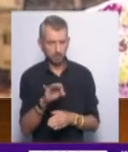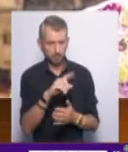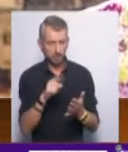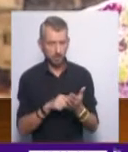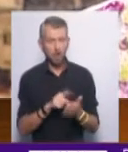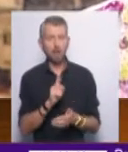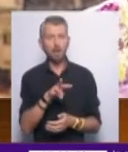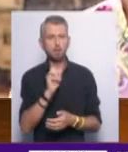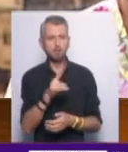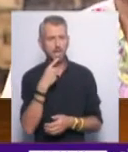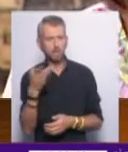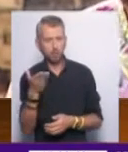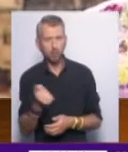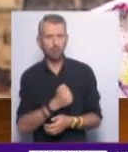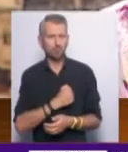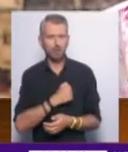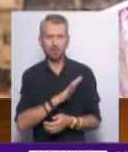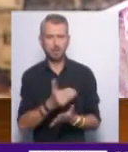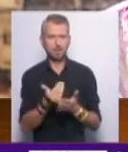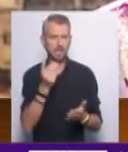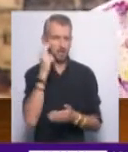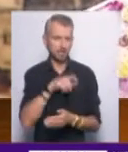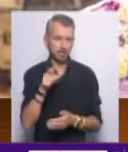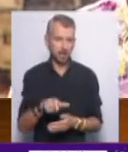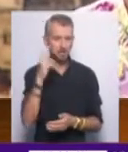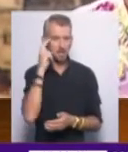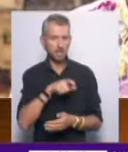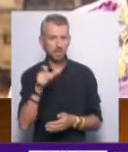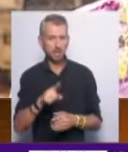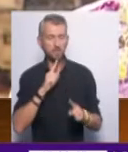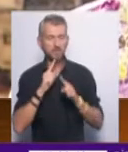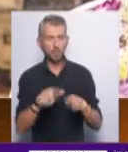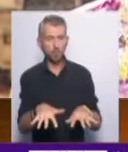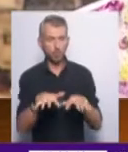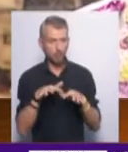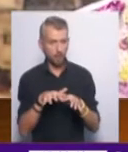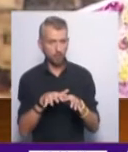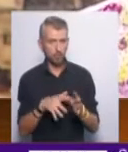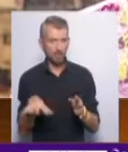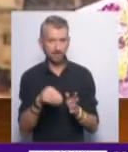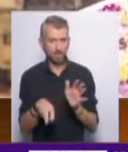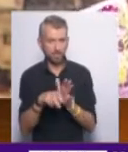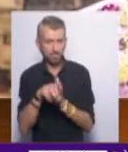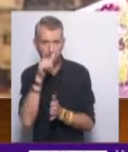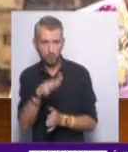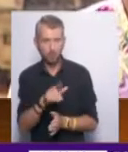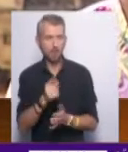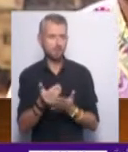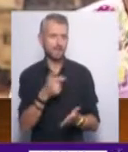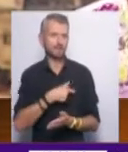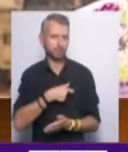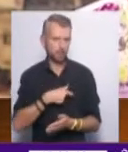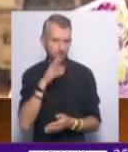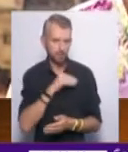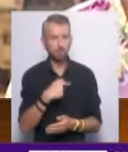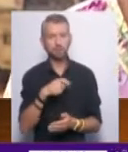мер звітує. Жаль, що наперед киянами, і кияни в сесійну залу вмістити неможливо. Ну, хоч перед депутатами. Я